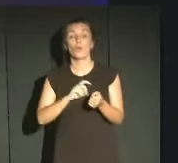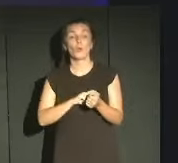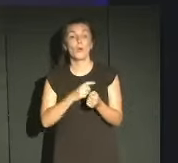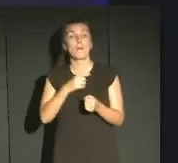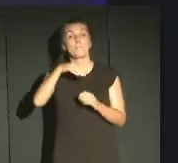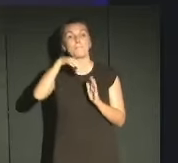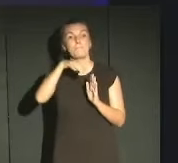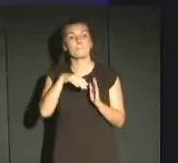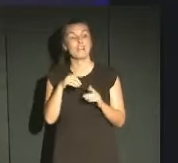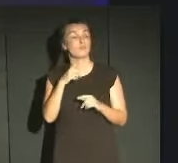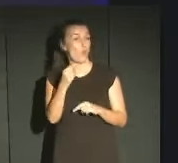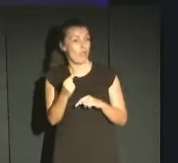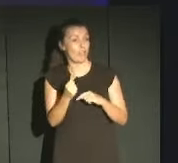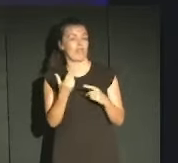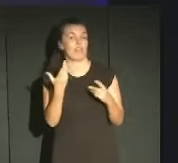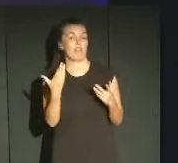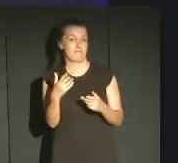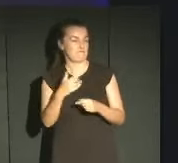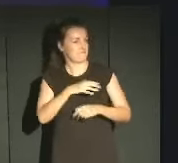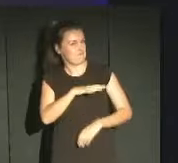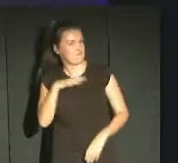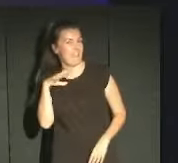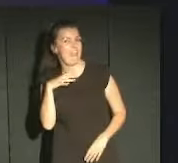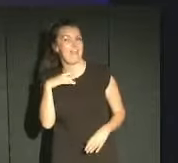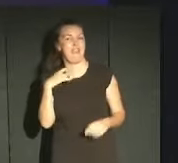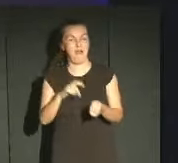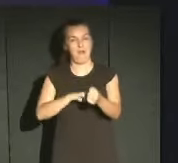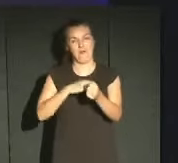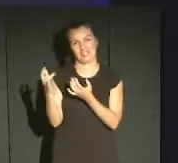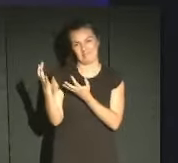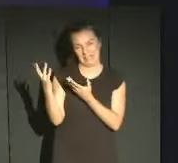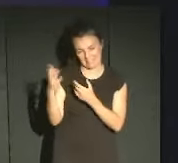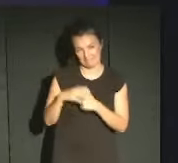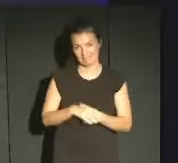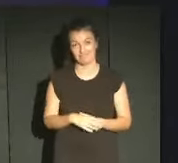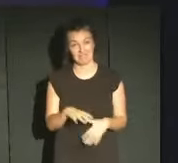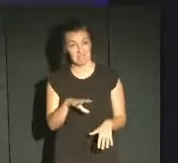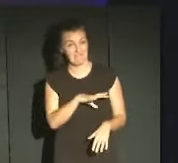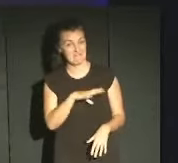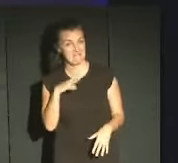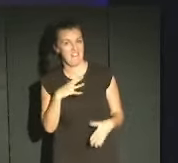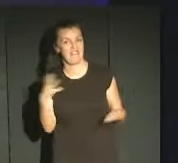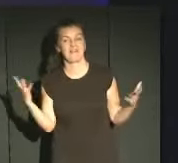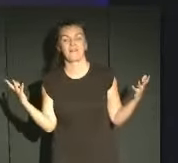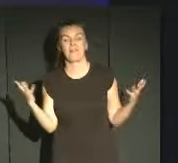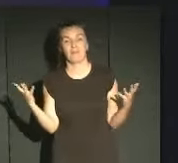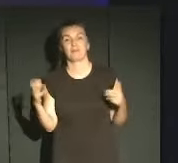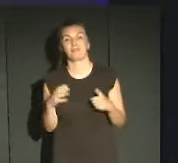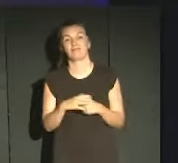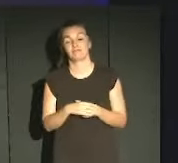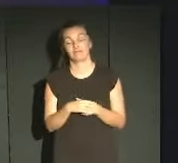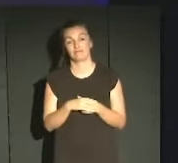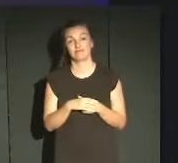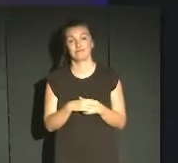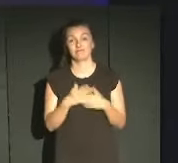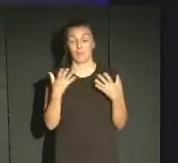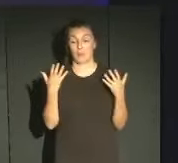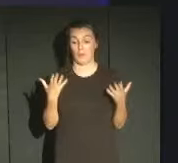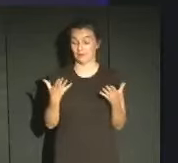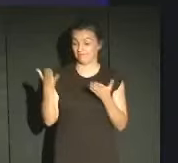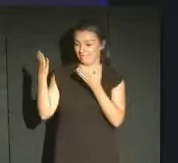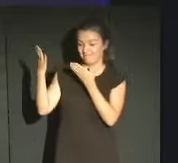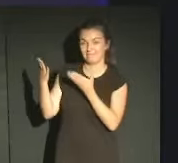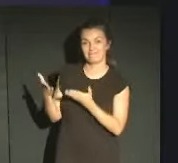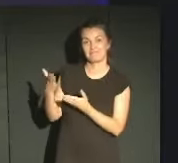bassepointe fier d'être pointto fier d'être Martinique et puis aussi fier d'être à côté de de